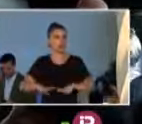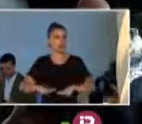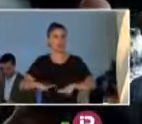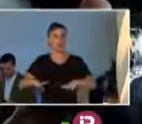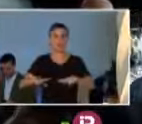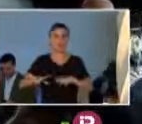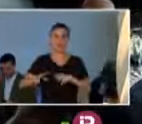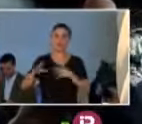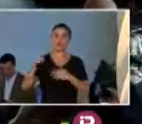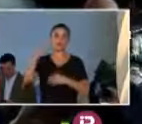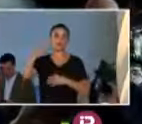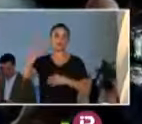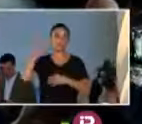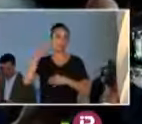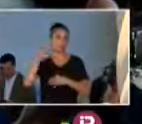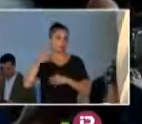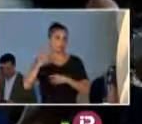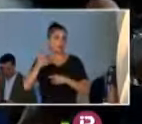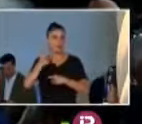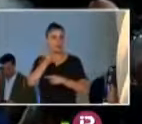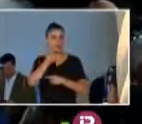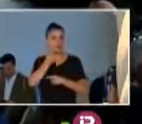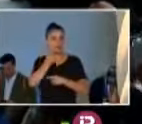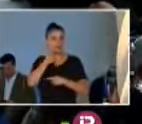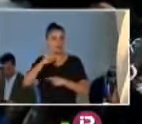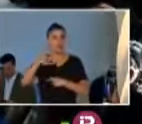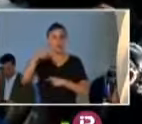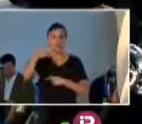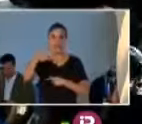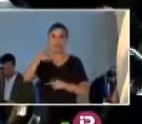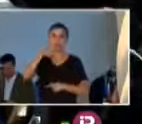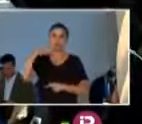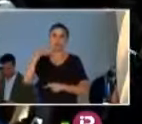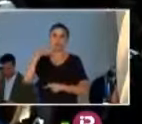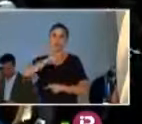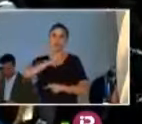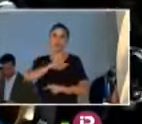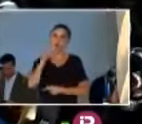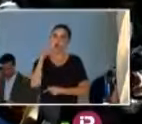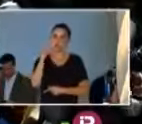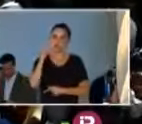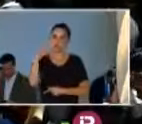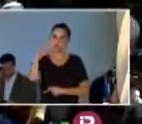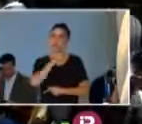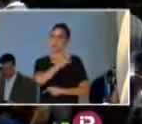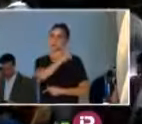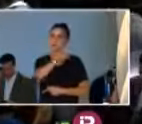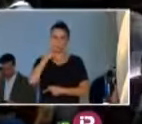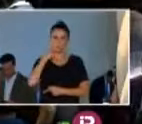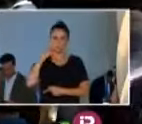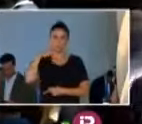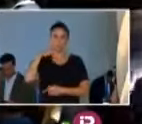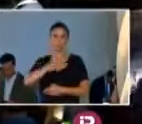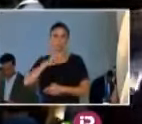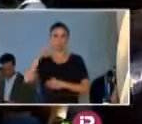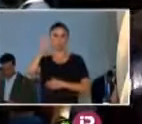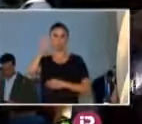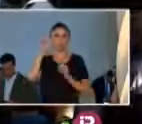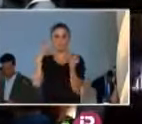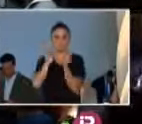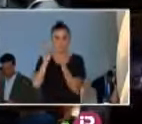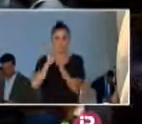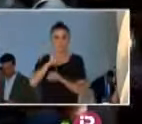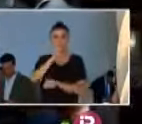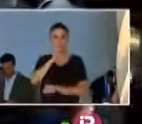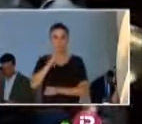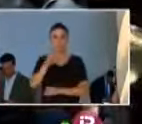Villán Gómez va saber descriure com ningú un futur d'optimisme, des del compromís amb aquest petit país. Perquè som